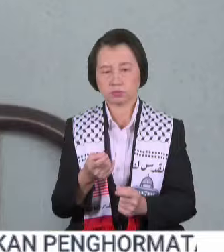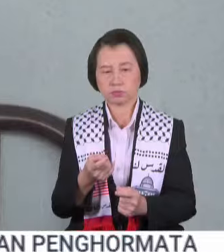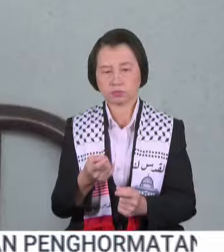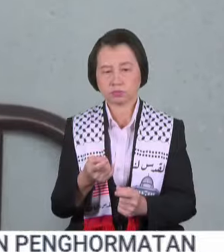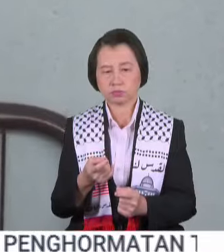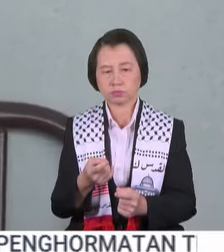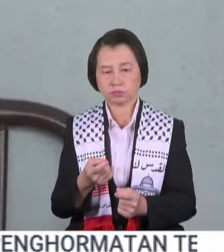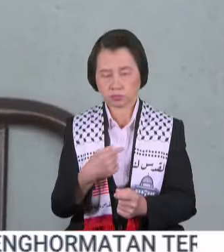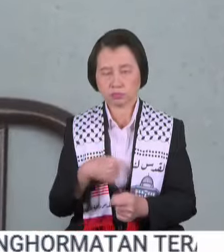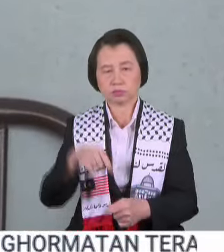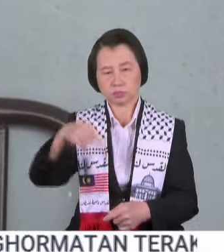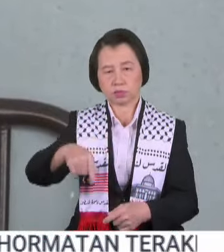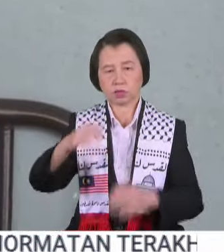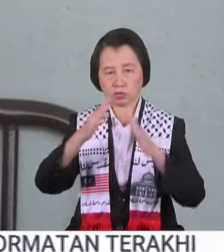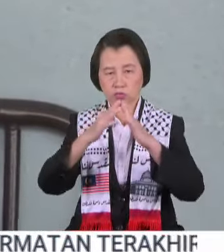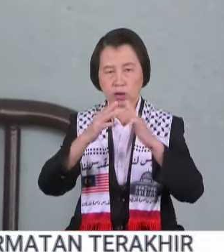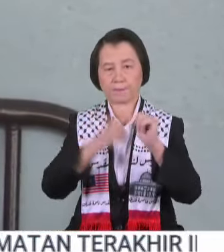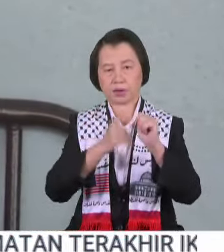ini rumah pertama saya.